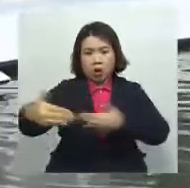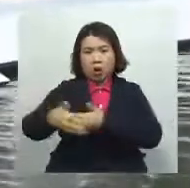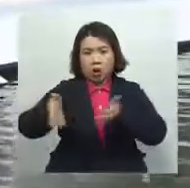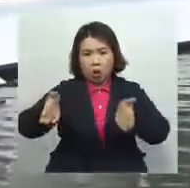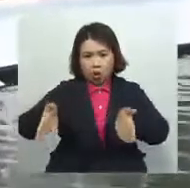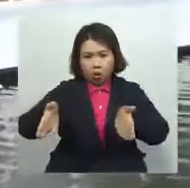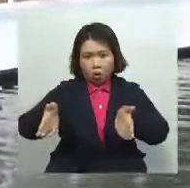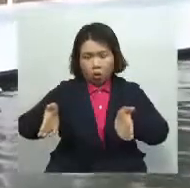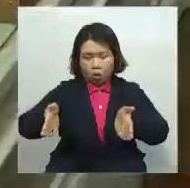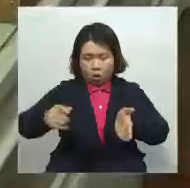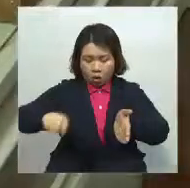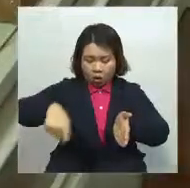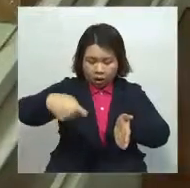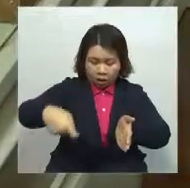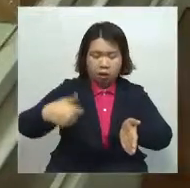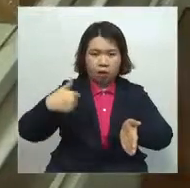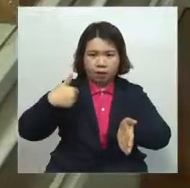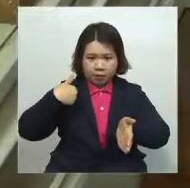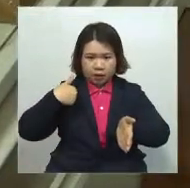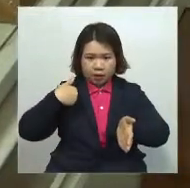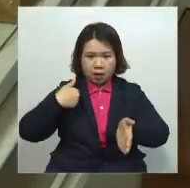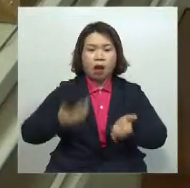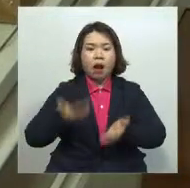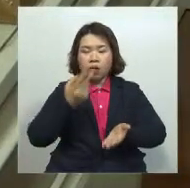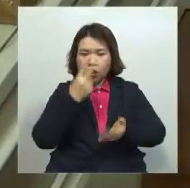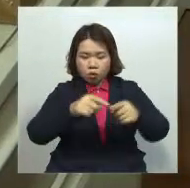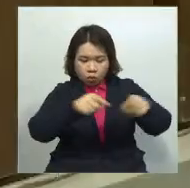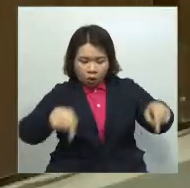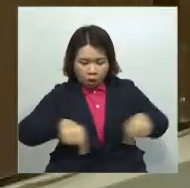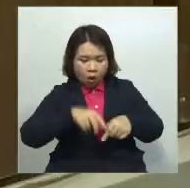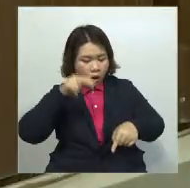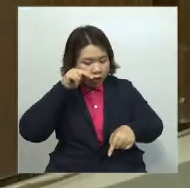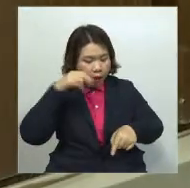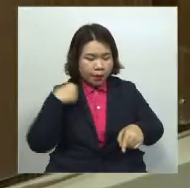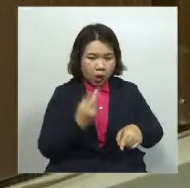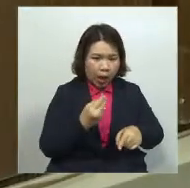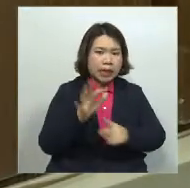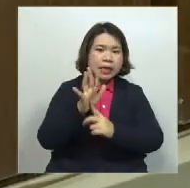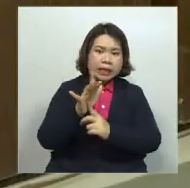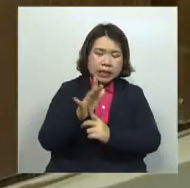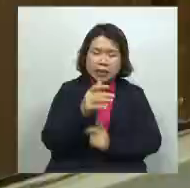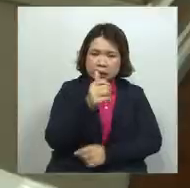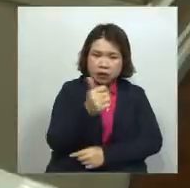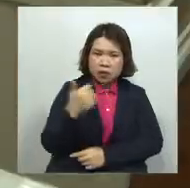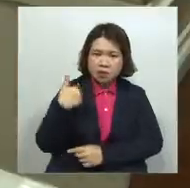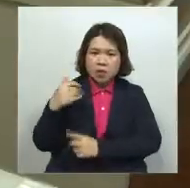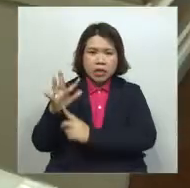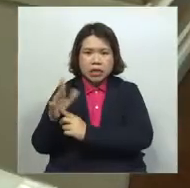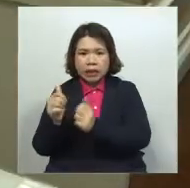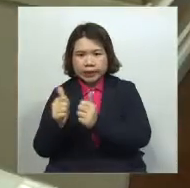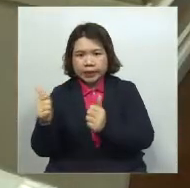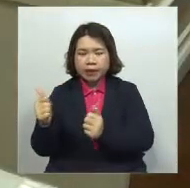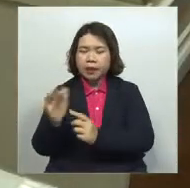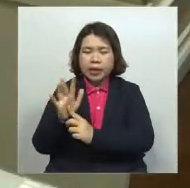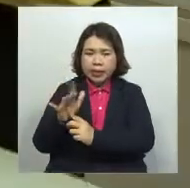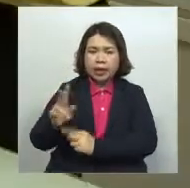ขันน้ำสาครพร้อมที่ตักจำนวนตามแหล่งศักดิ์สิทธิ์ของจังหวัดเทียนชัย1เล่มเทียนมหามงคล1เล่มและเทียนพุ